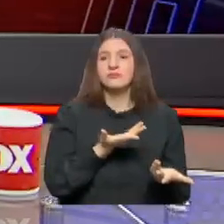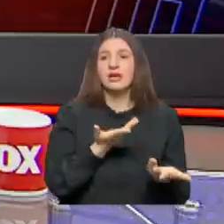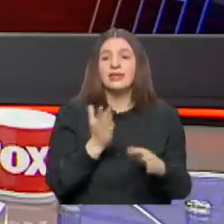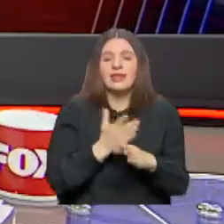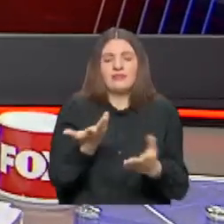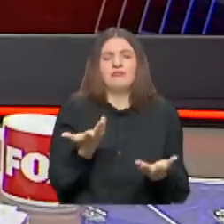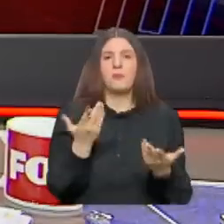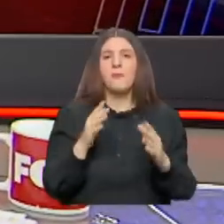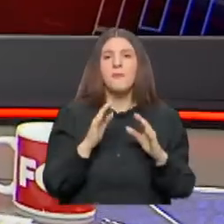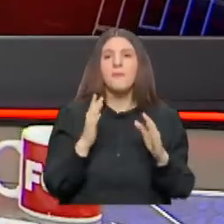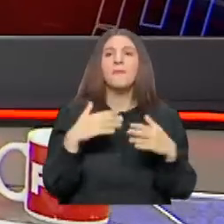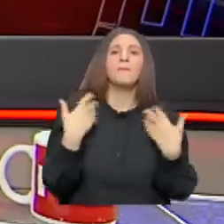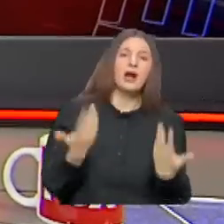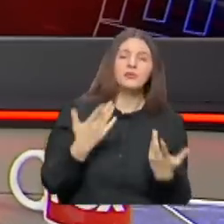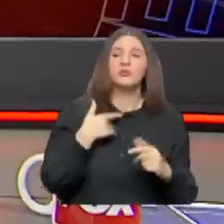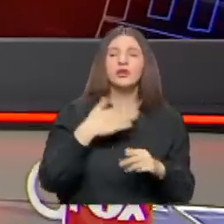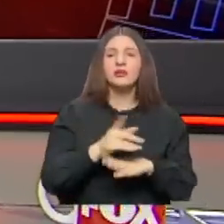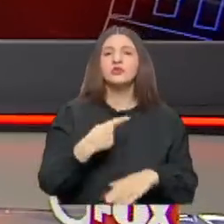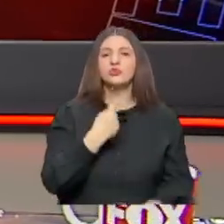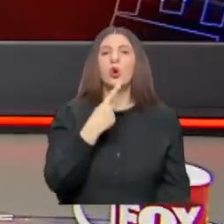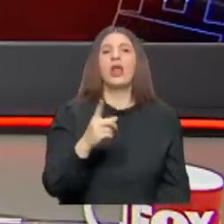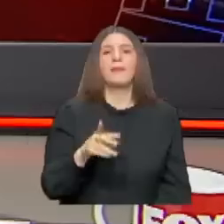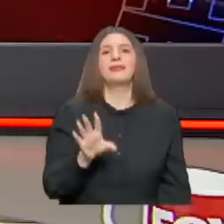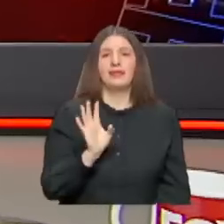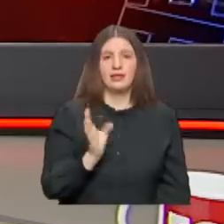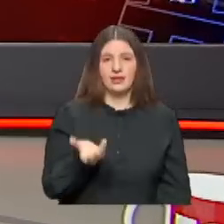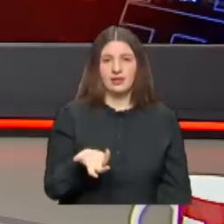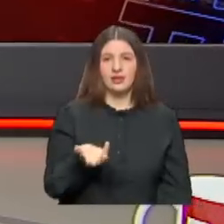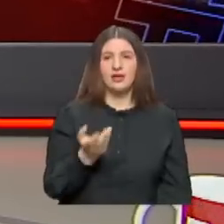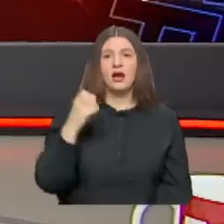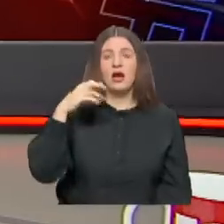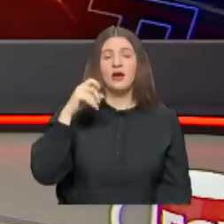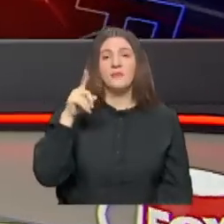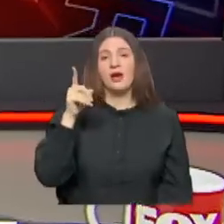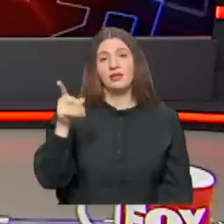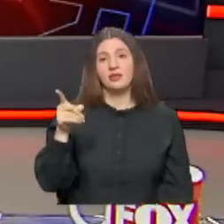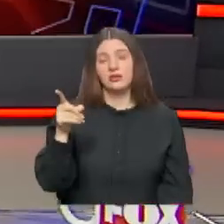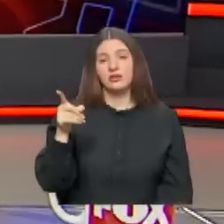Neden maalesef? Çünkü bunu biz söylemedik aslına bakarsanız. AK Parti'nin